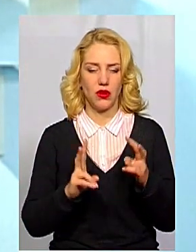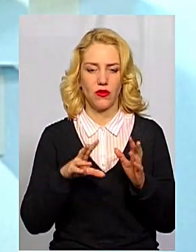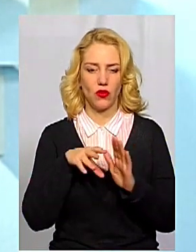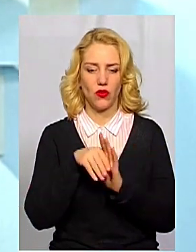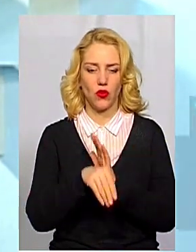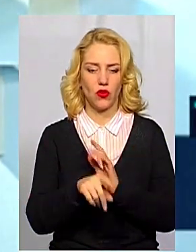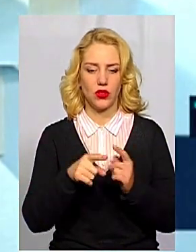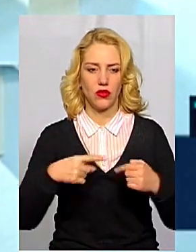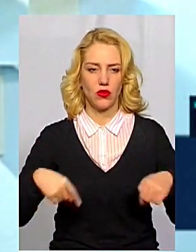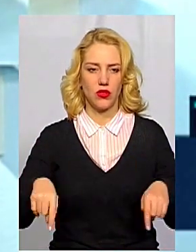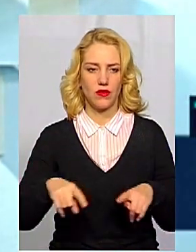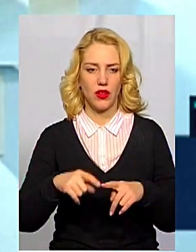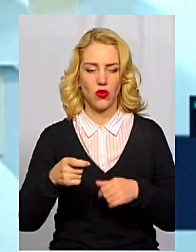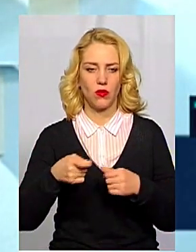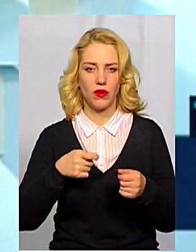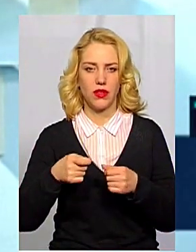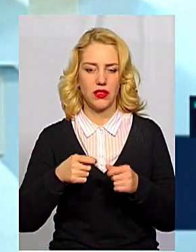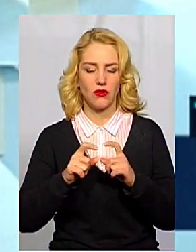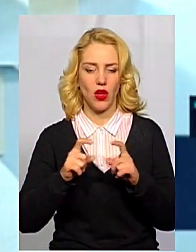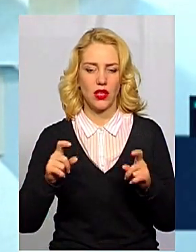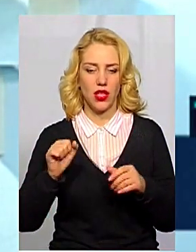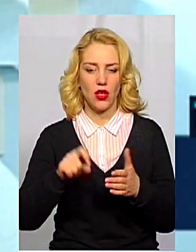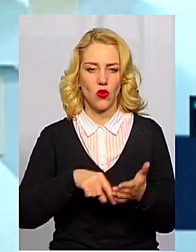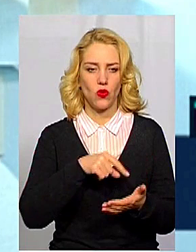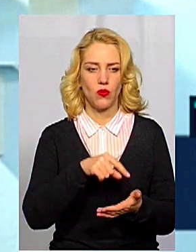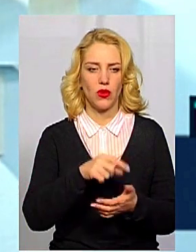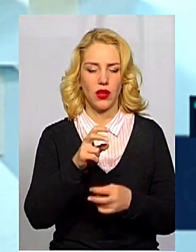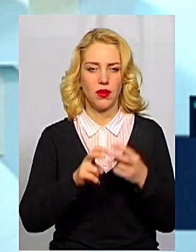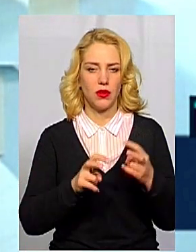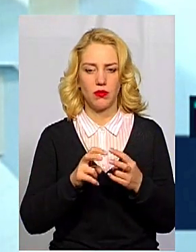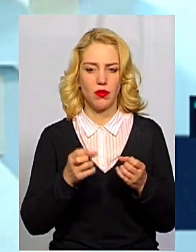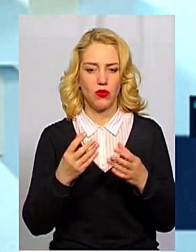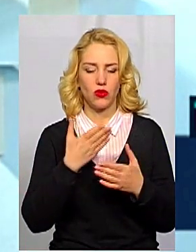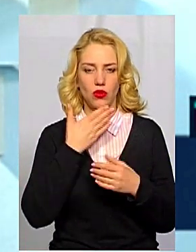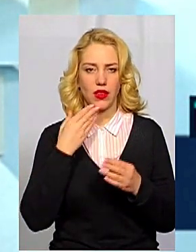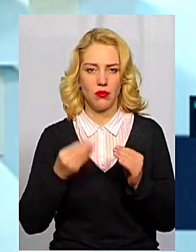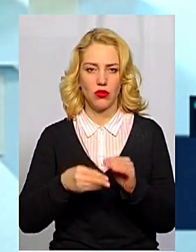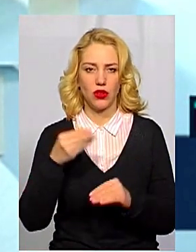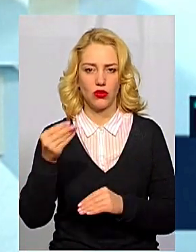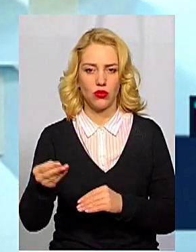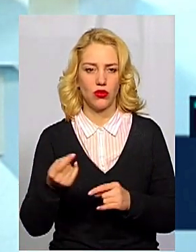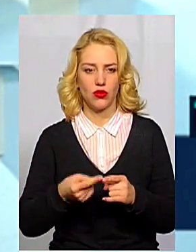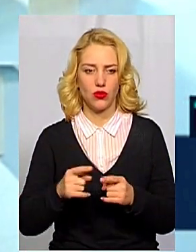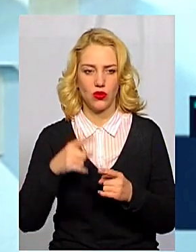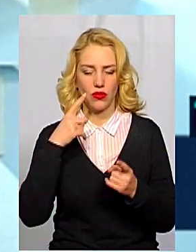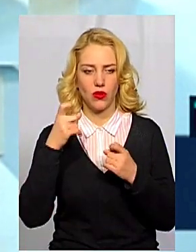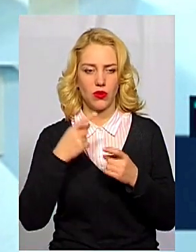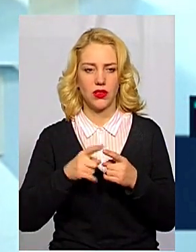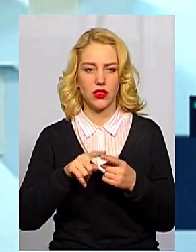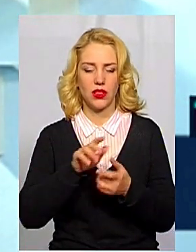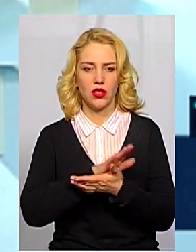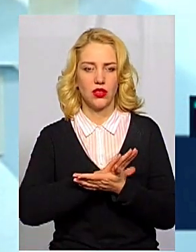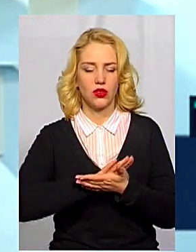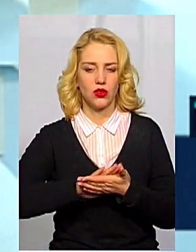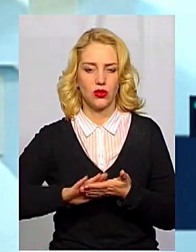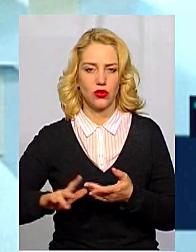сфери управління агентства. І комунальні підприємства просто не подають інформацію в цю карту. Ага, зрозуміло. Розумієте, це суто